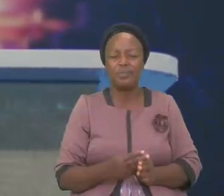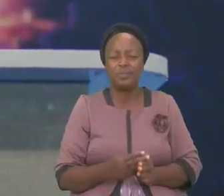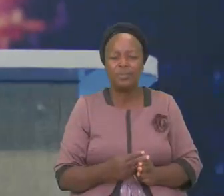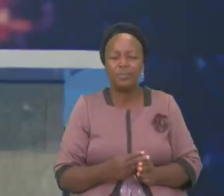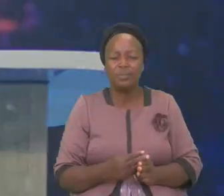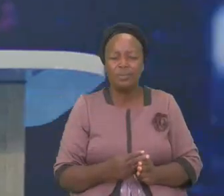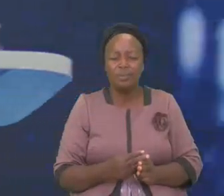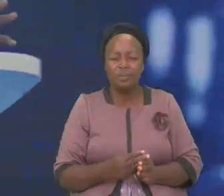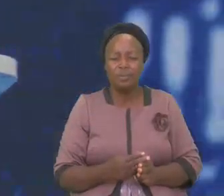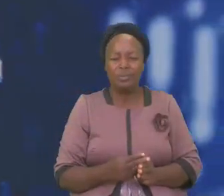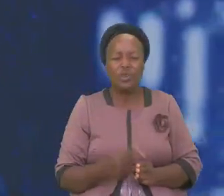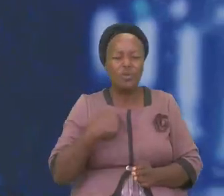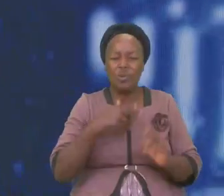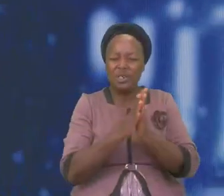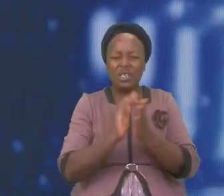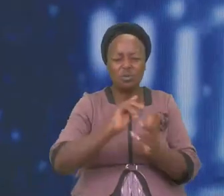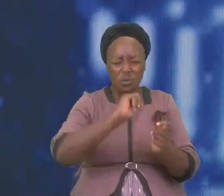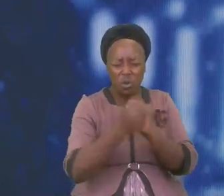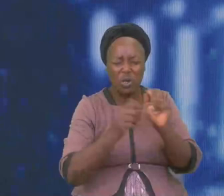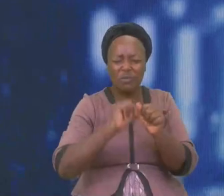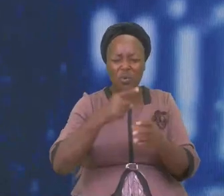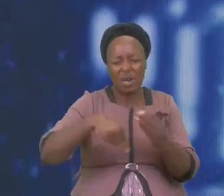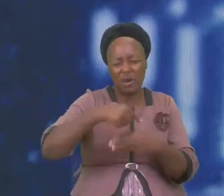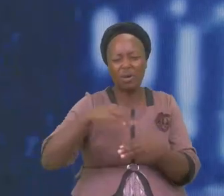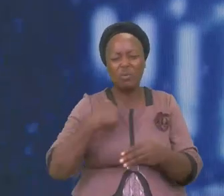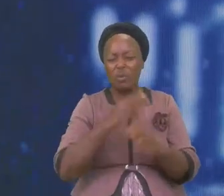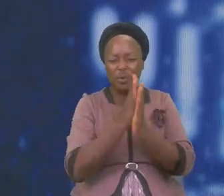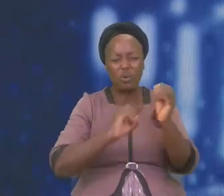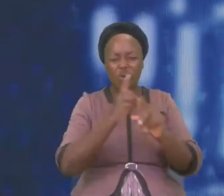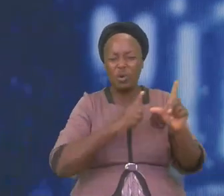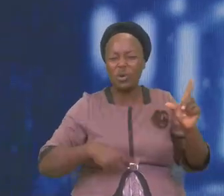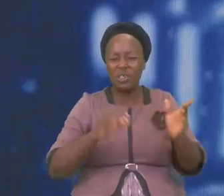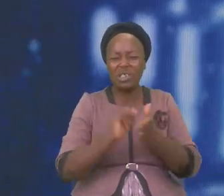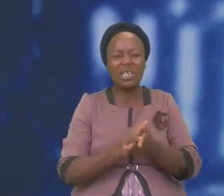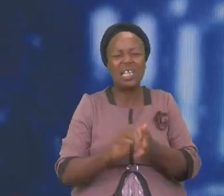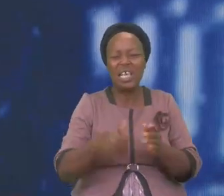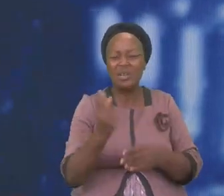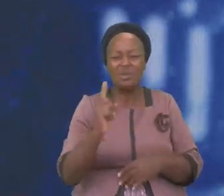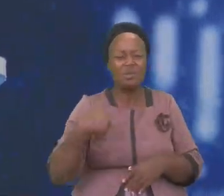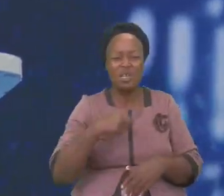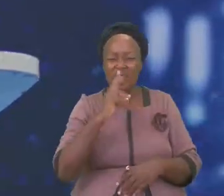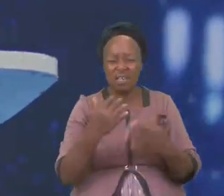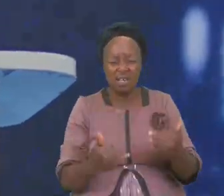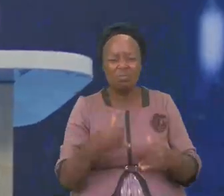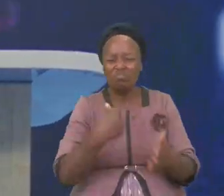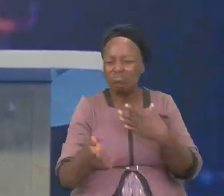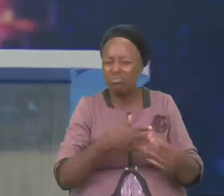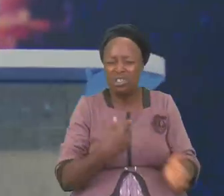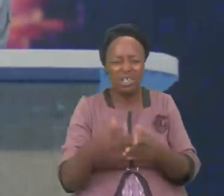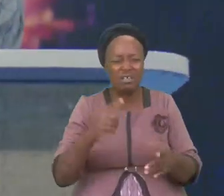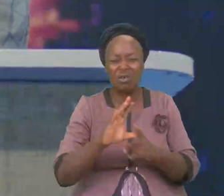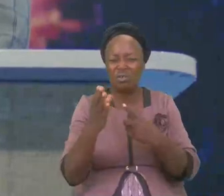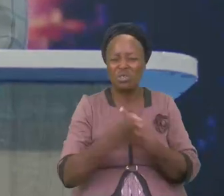Jésus. Transforme chacun. Nous prions, Seigneur, partout où nous sommes, quelle que soit